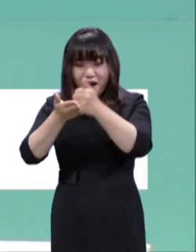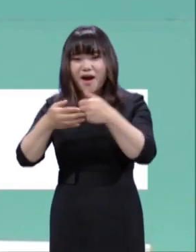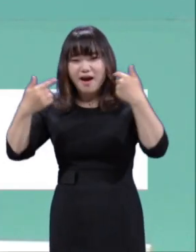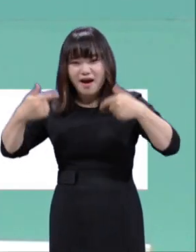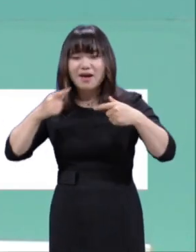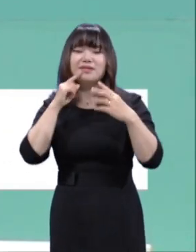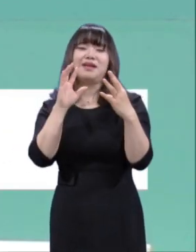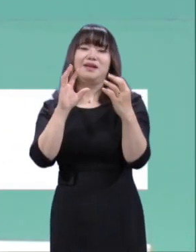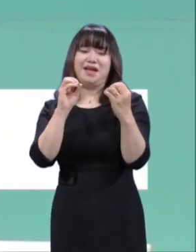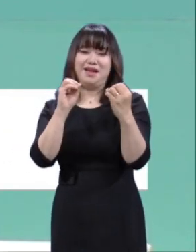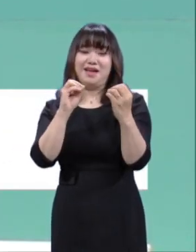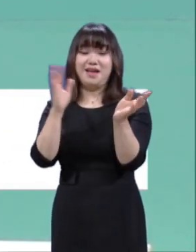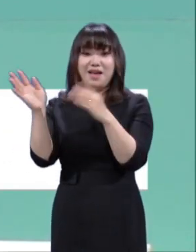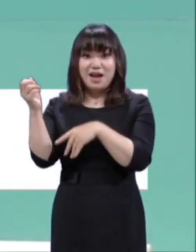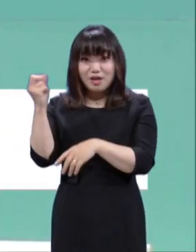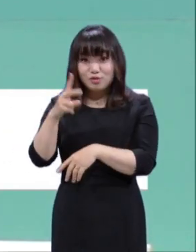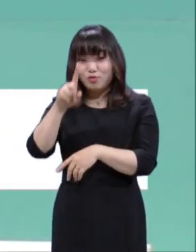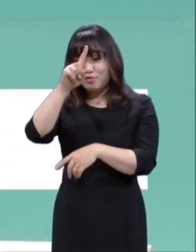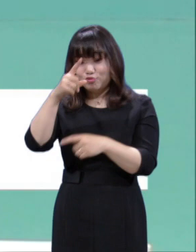구의회와 합동으로